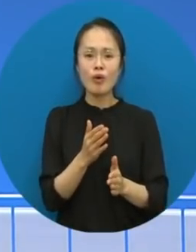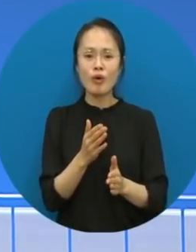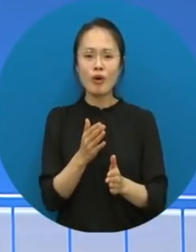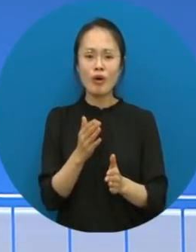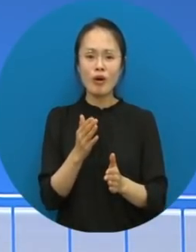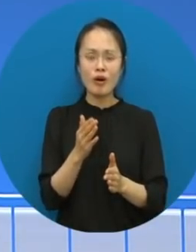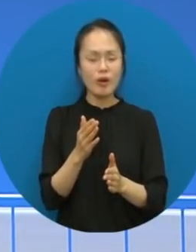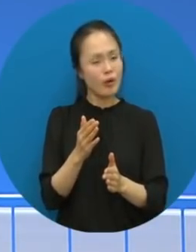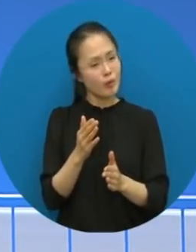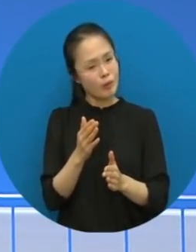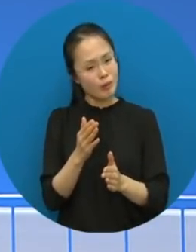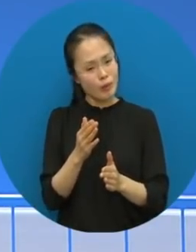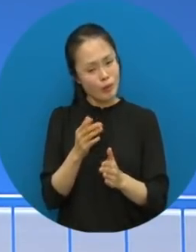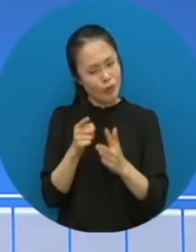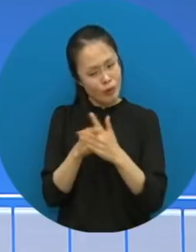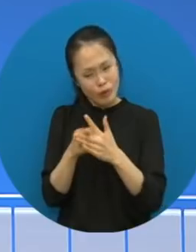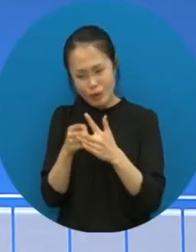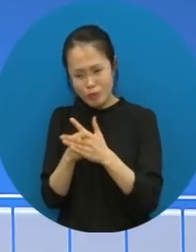예측 불헌데,